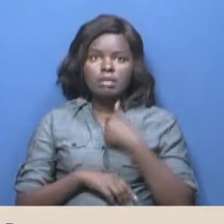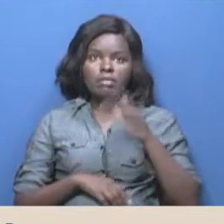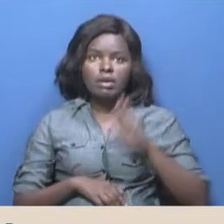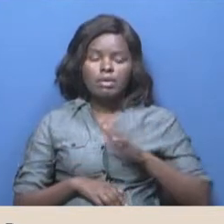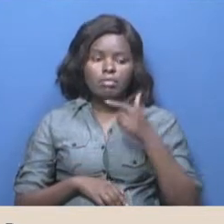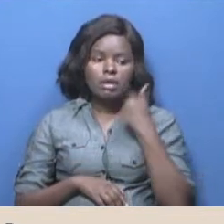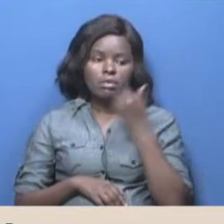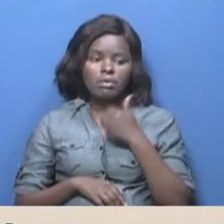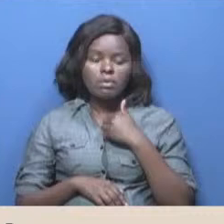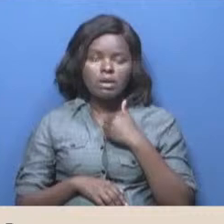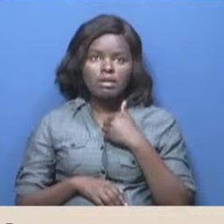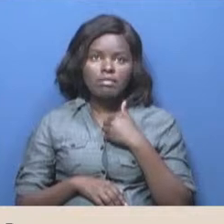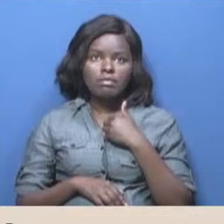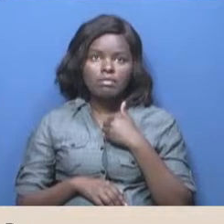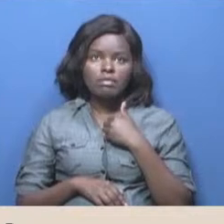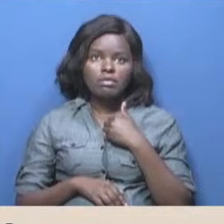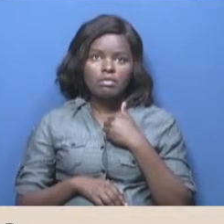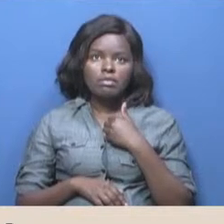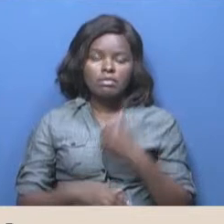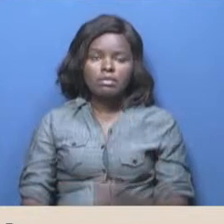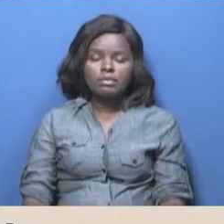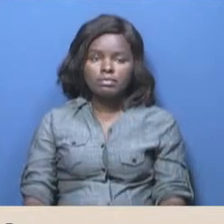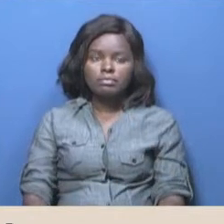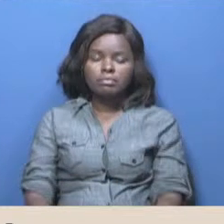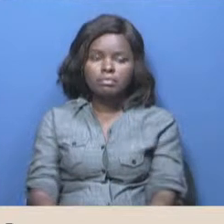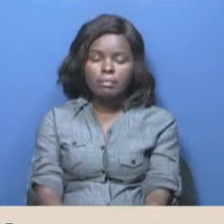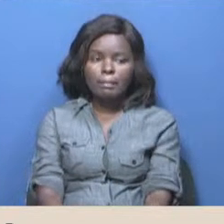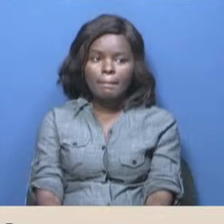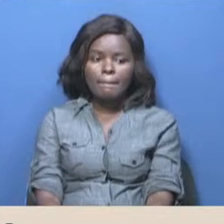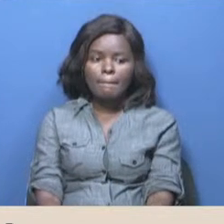had their abortions in countries.